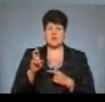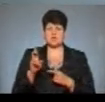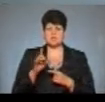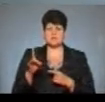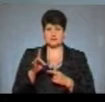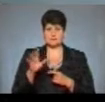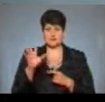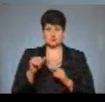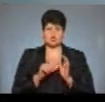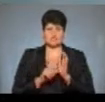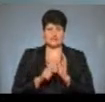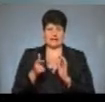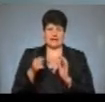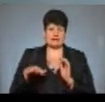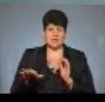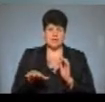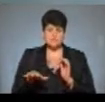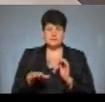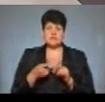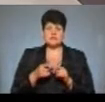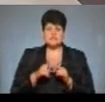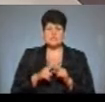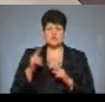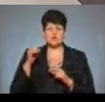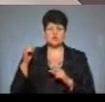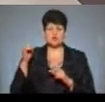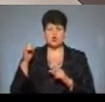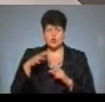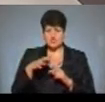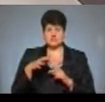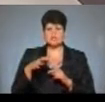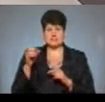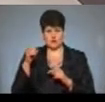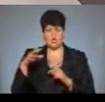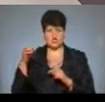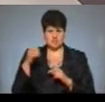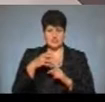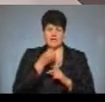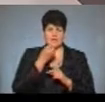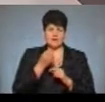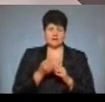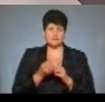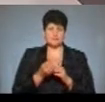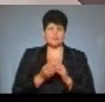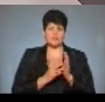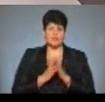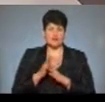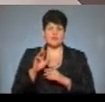Бережанський район, 560 гектарів. Ну, в основному це соняшник, ярі культури. Соняшник, будемо